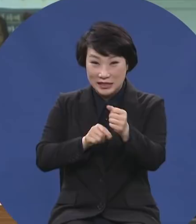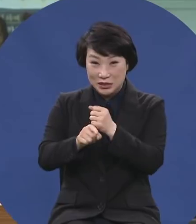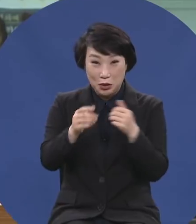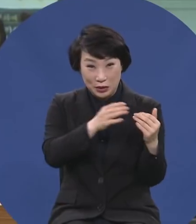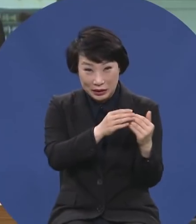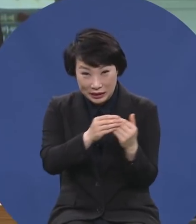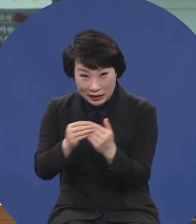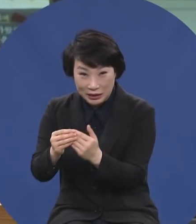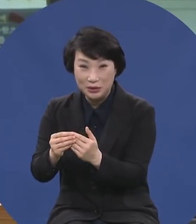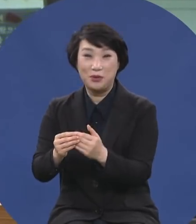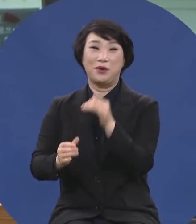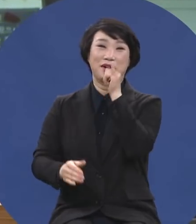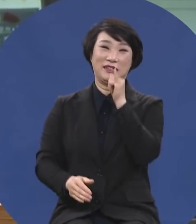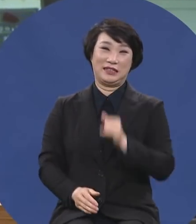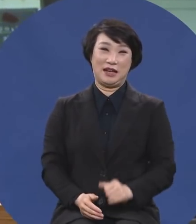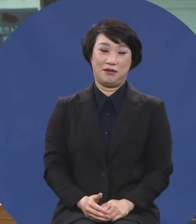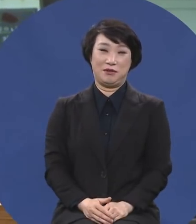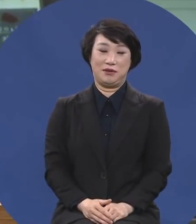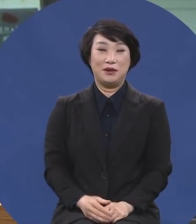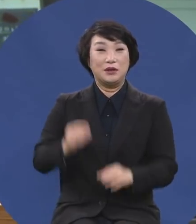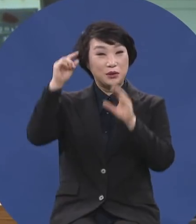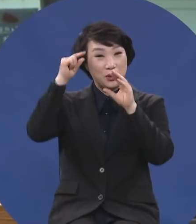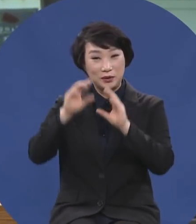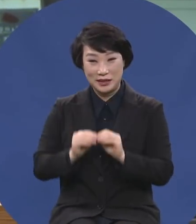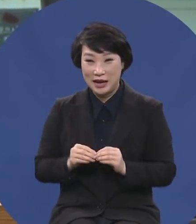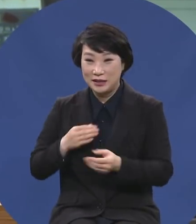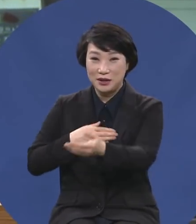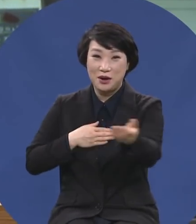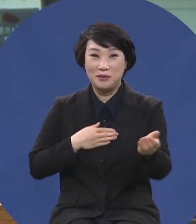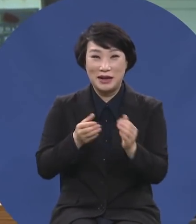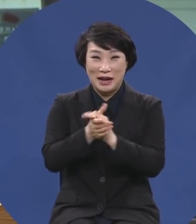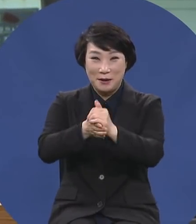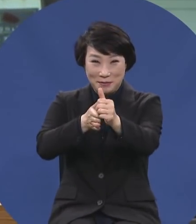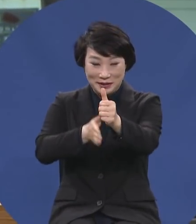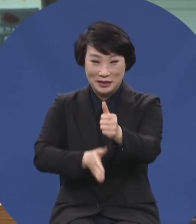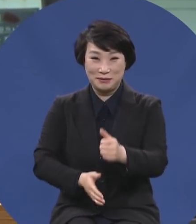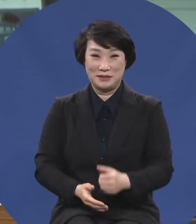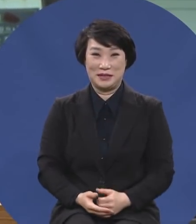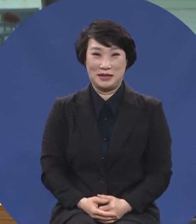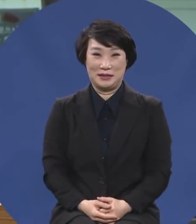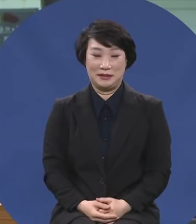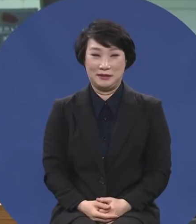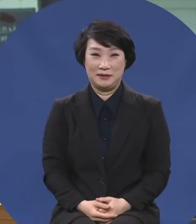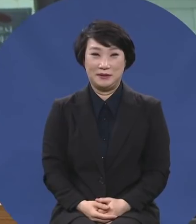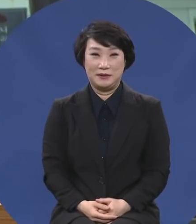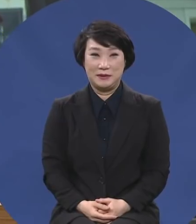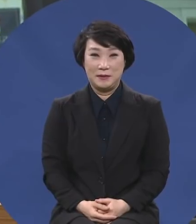가운데로 인도하시느니라. 동의하시면 아멘 합시다.